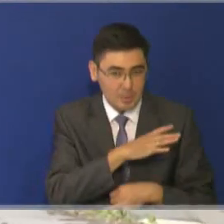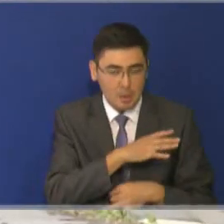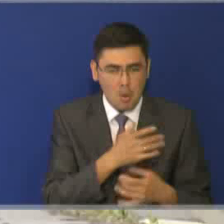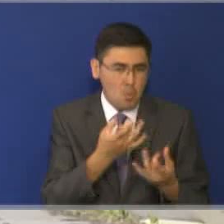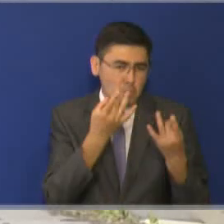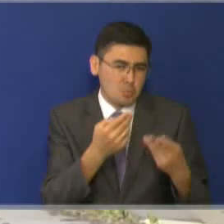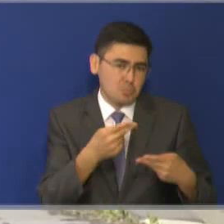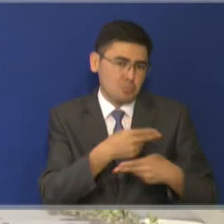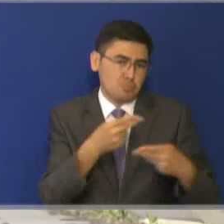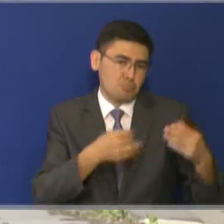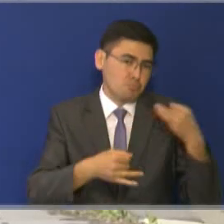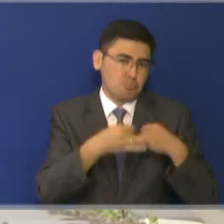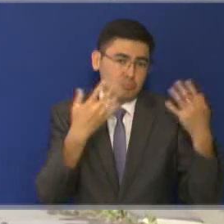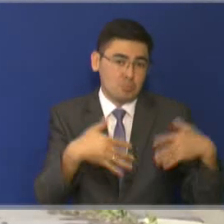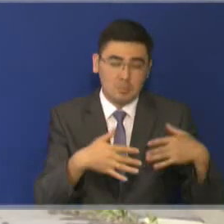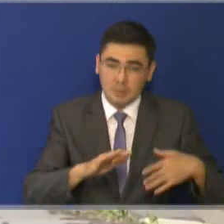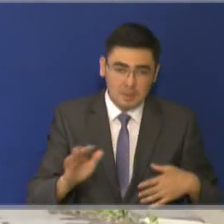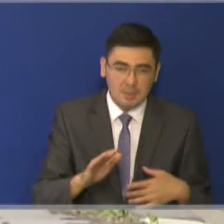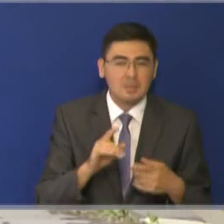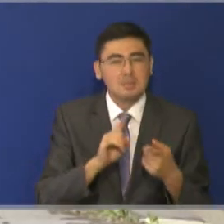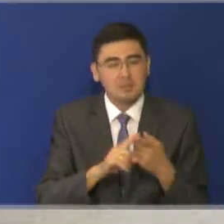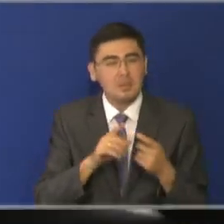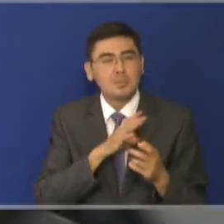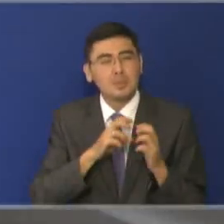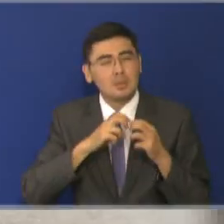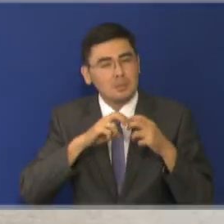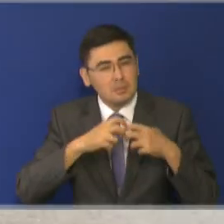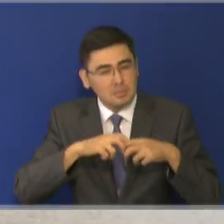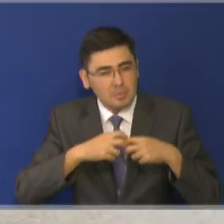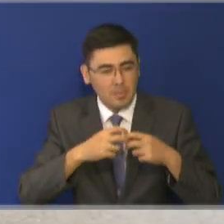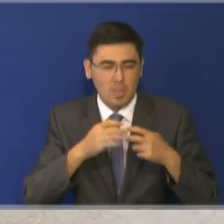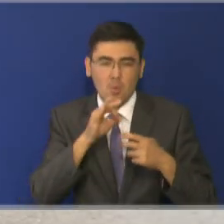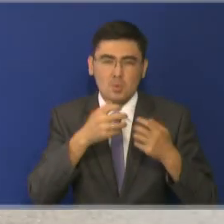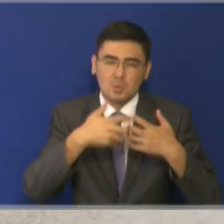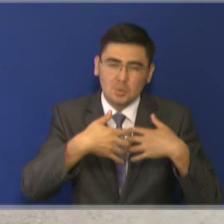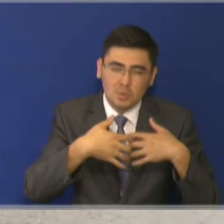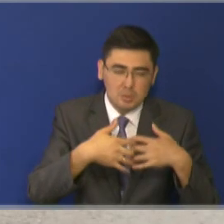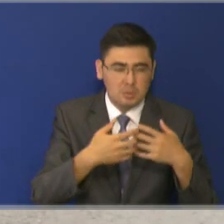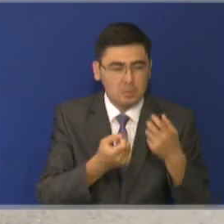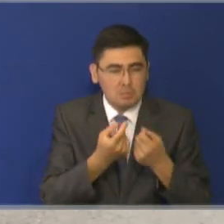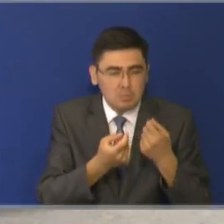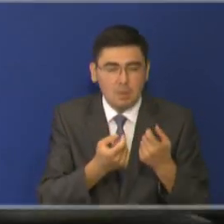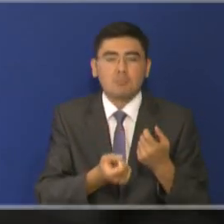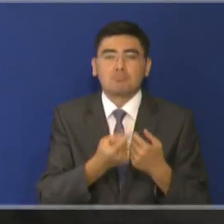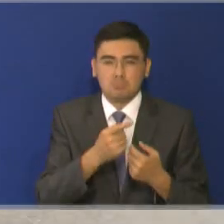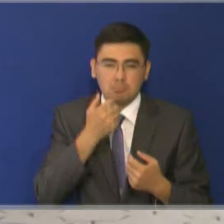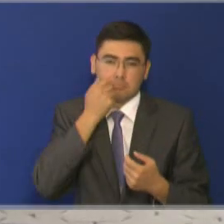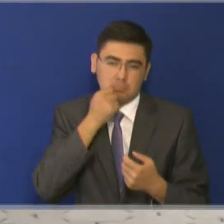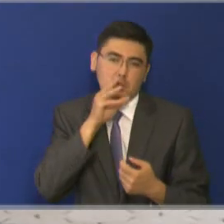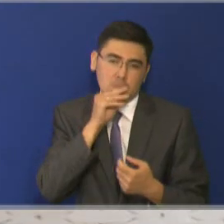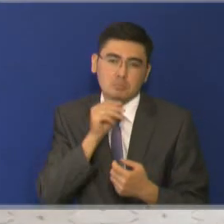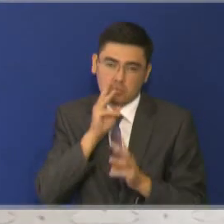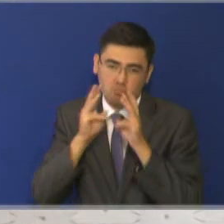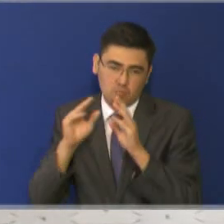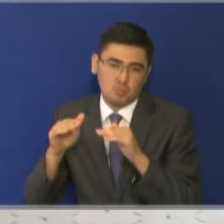көтерілген мәселе емес. Сіздердің бюджеттеріңіз бойынша тиісті мамандар талдау жұмыстарын жүргізді. Оның нәтижесі бойынша осындай мүмкіндік бар екенін